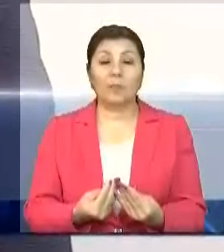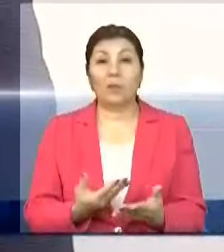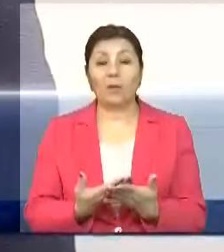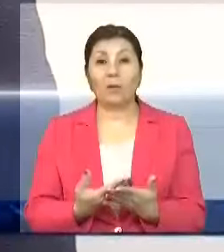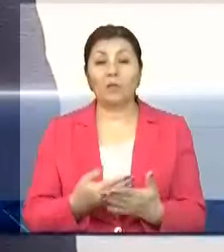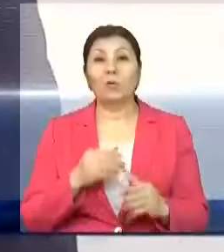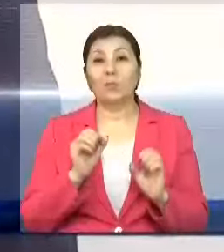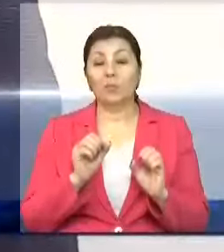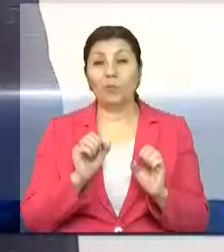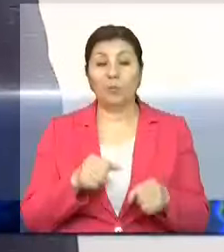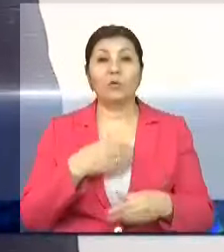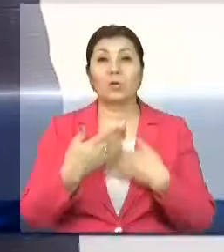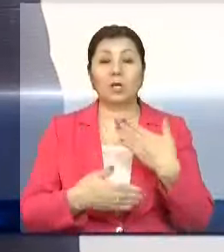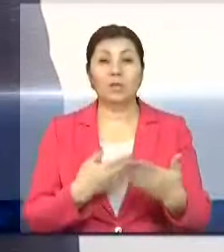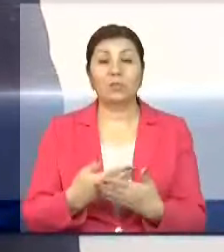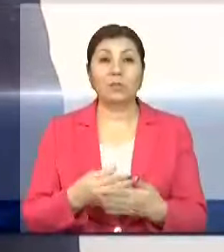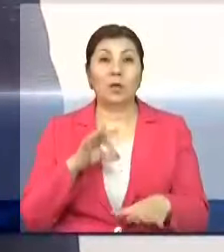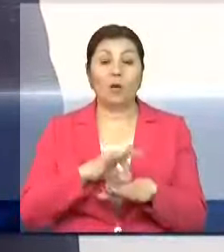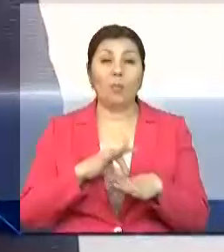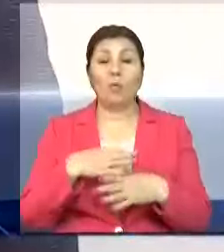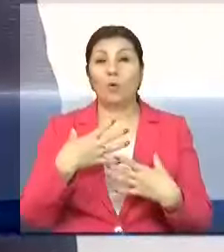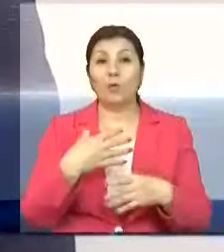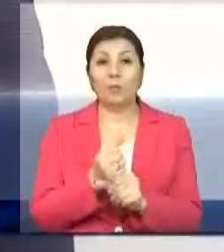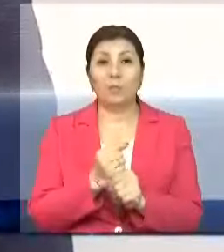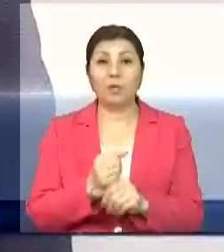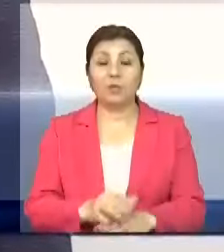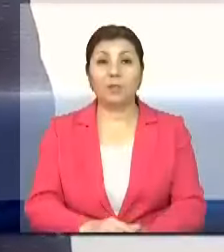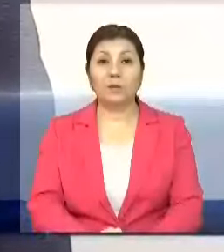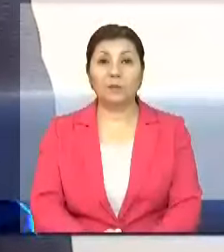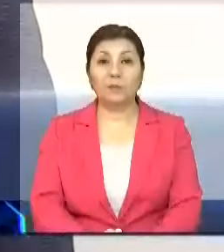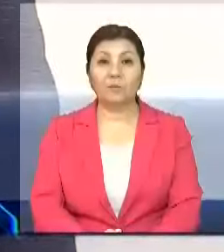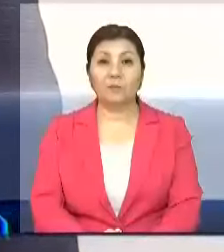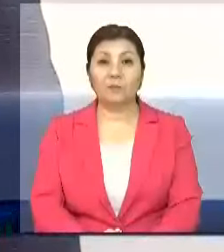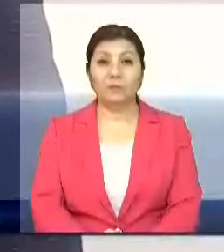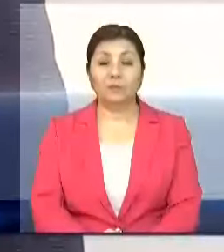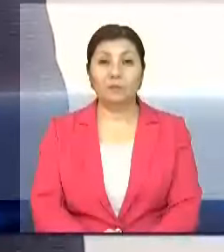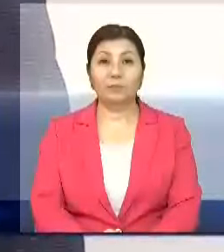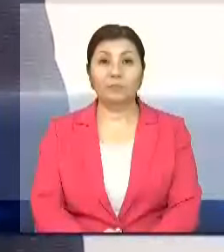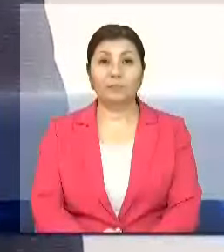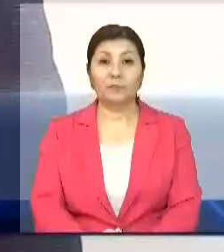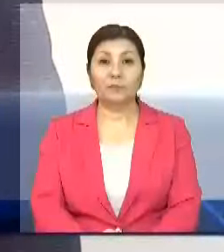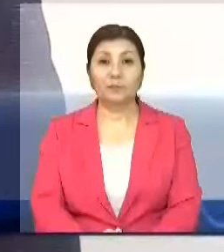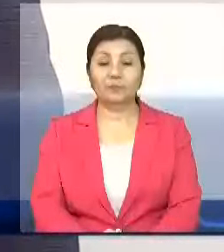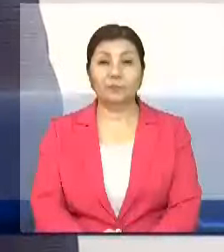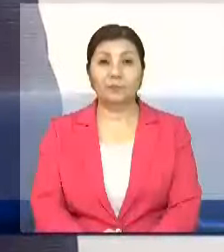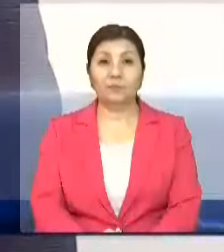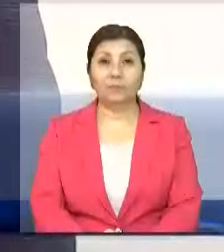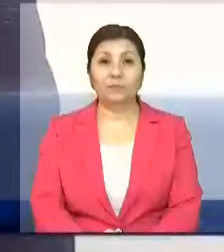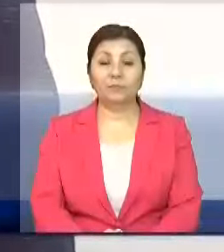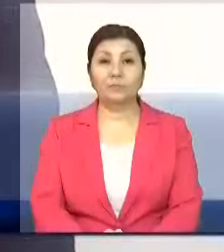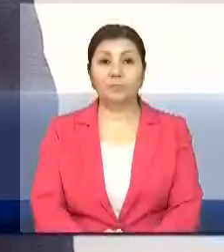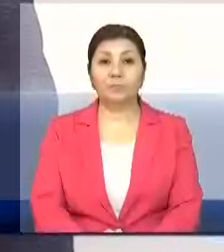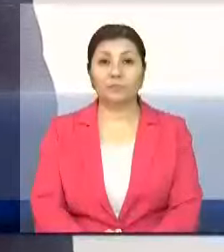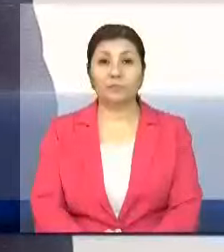ходят, боли намного меньше, и нахождение пациентов в стационаре уменьшается в